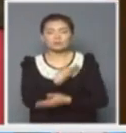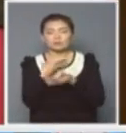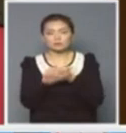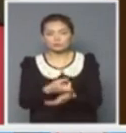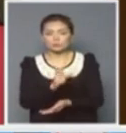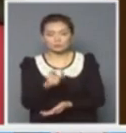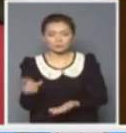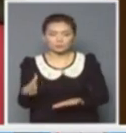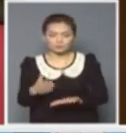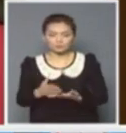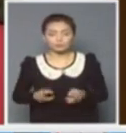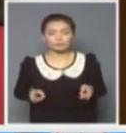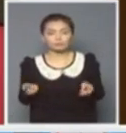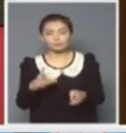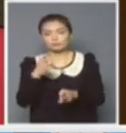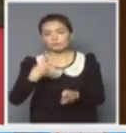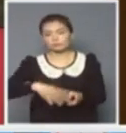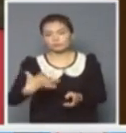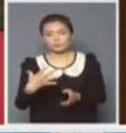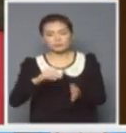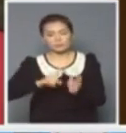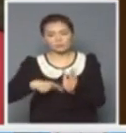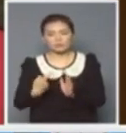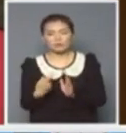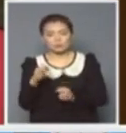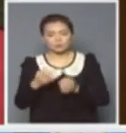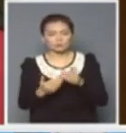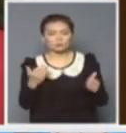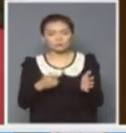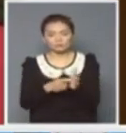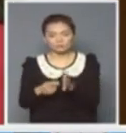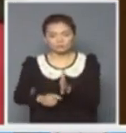жеткізілгендер бар. Қылмыстық кодексінің 345-ші бабына сәйкес сотқа дейінгі тергеп тексеру амалдары басталды.